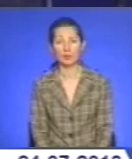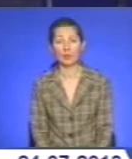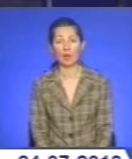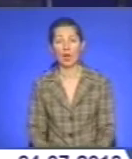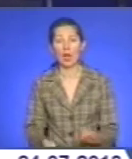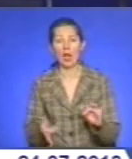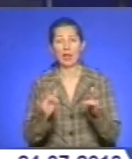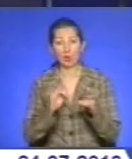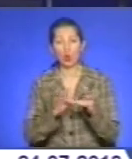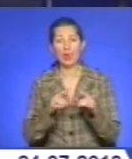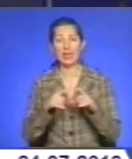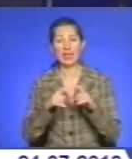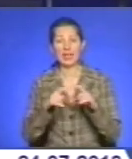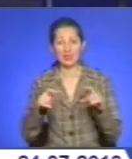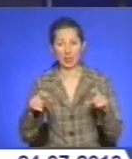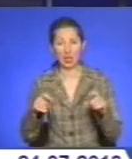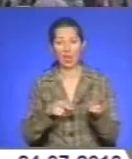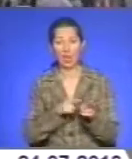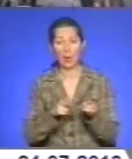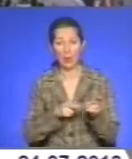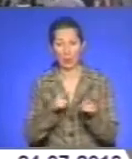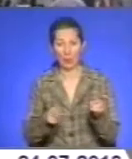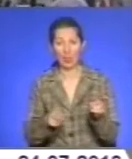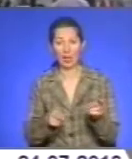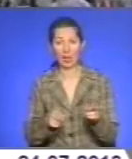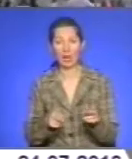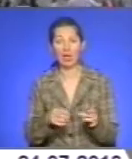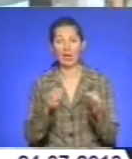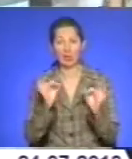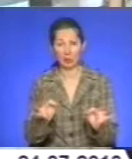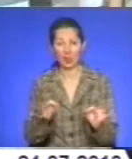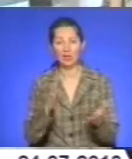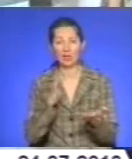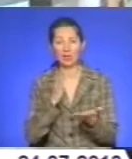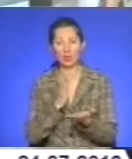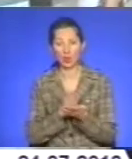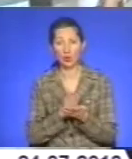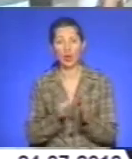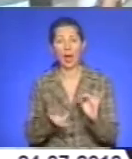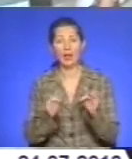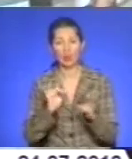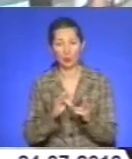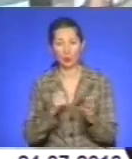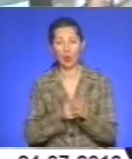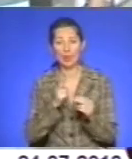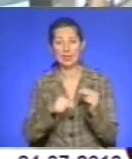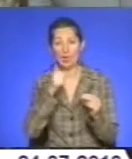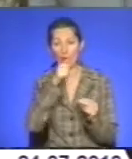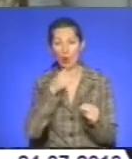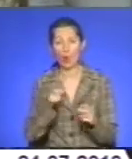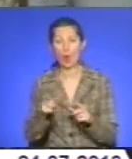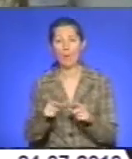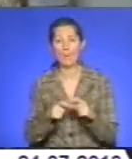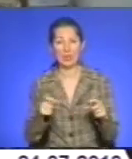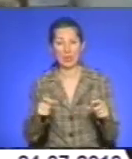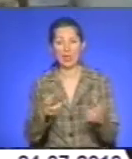Електронні квитки на потяги «Укрзалізниці» справді стають електронними. До кінця року проїзні документи, придбані в інтернеті, можна